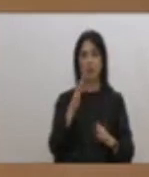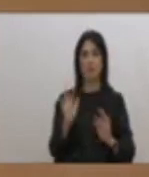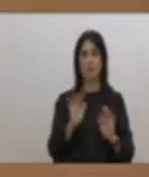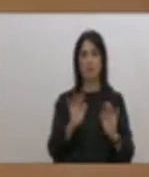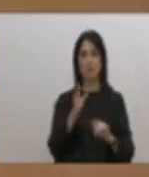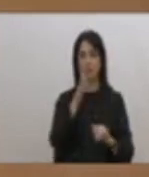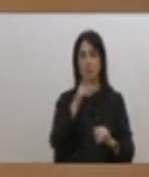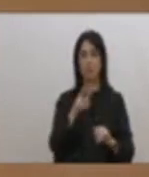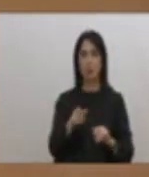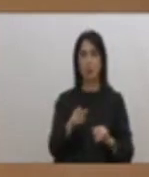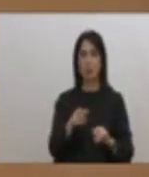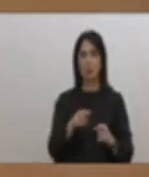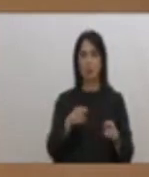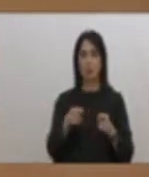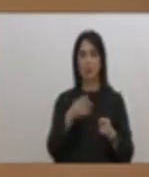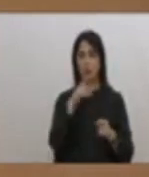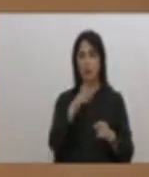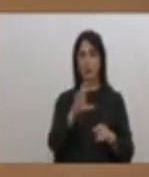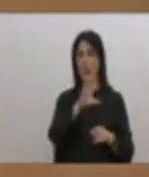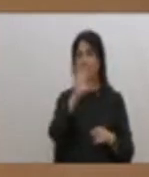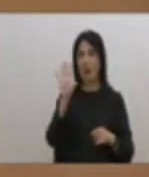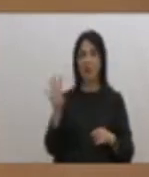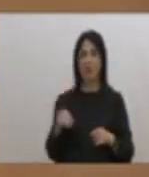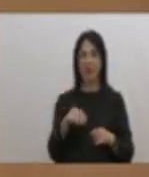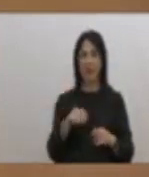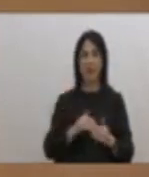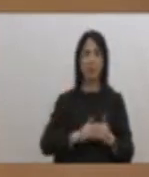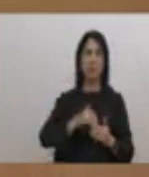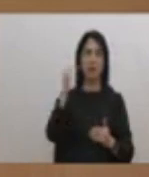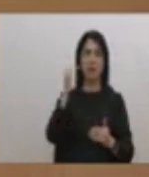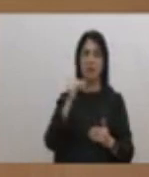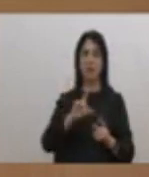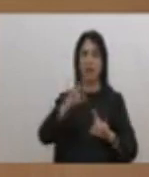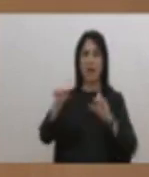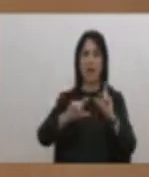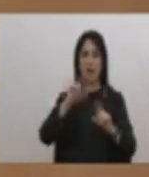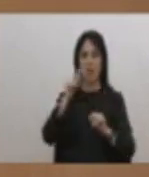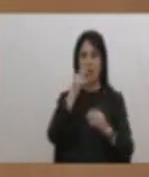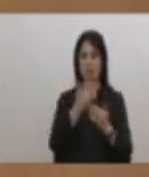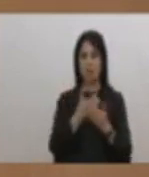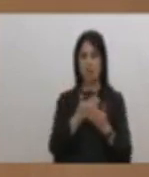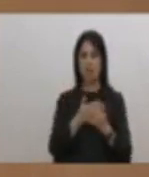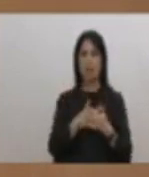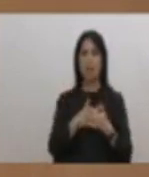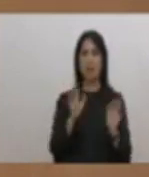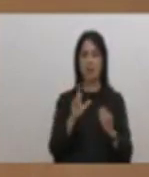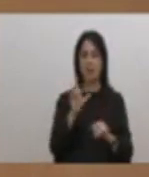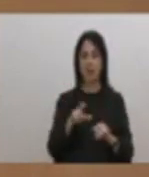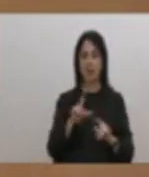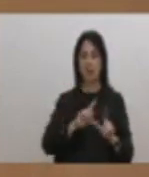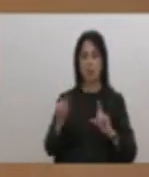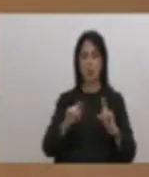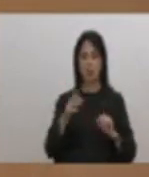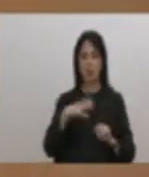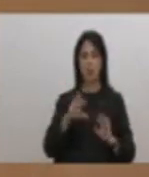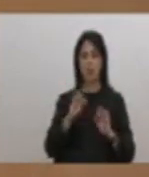მოძრაობის დროს, მმართველობის დროს იყო ყველაზე მაღალი ემიგრაციის მაჩვენებელი, ყველაზე მეტმა ადამიანმა დატოვა